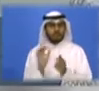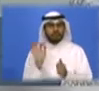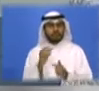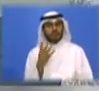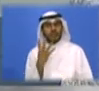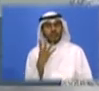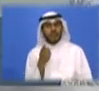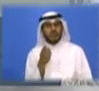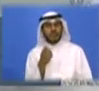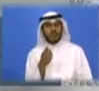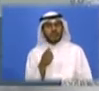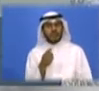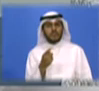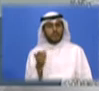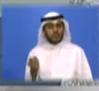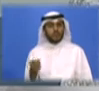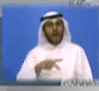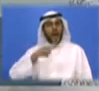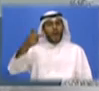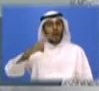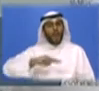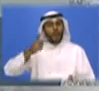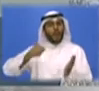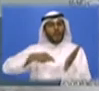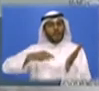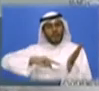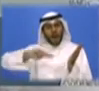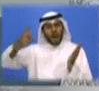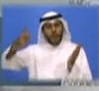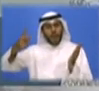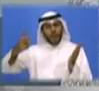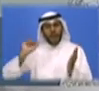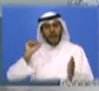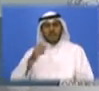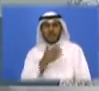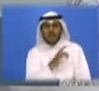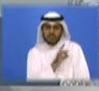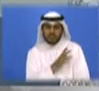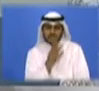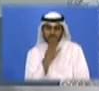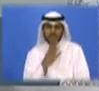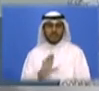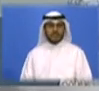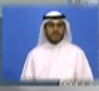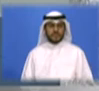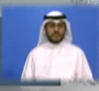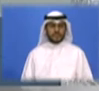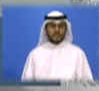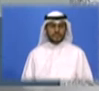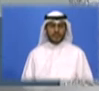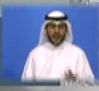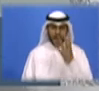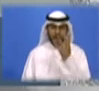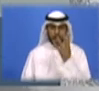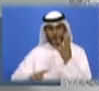مثبتة أنها سرطان ثدي، والأربع حالات تم تحويلهم لعيادة الجراحة في مركز الكويت لمكافحة السرطان.